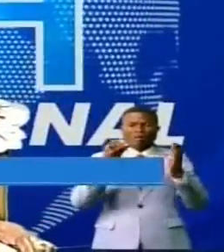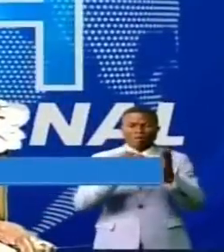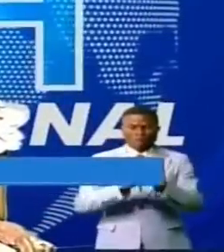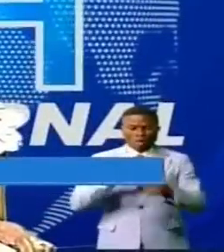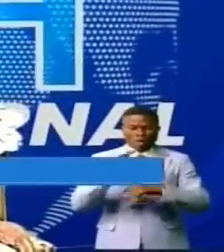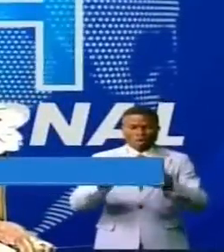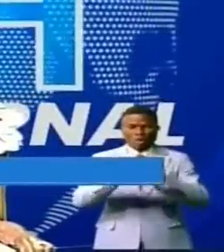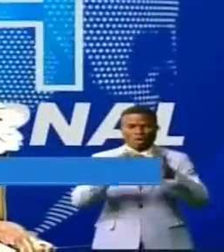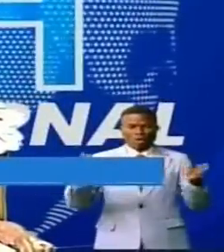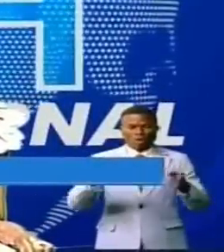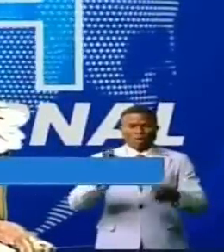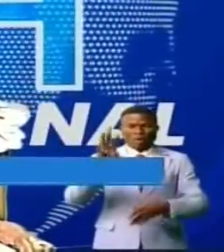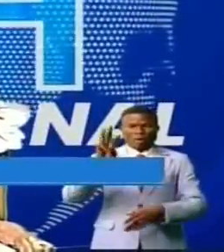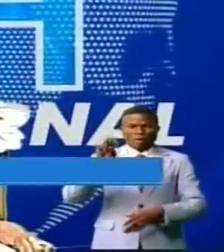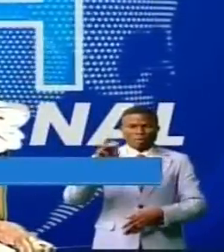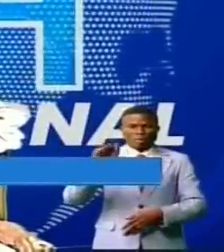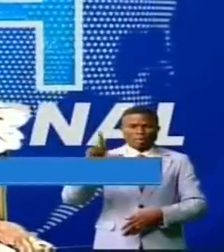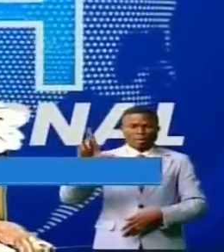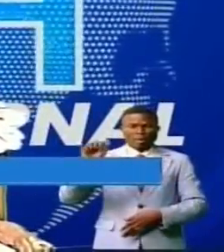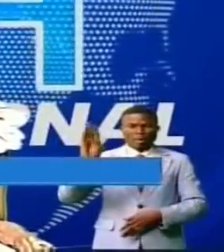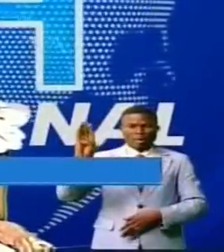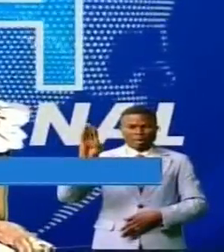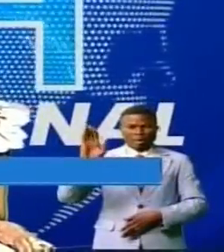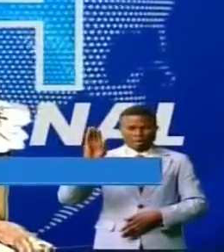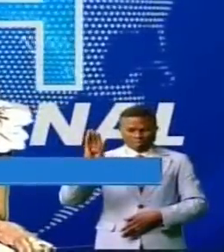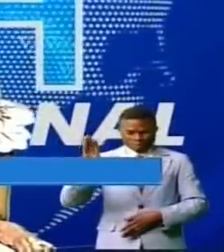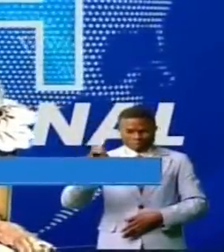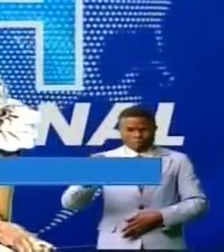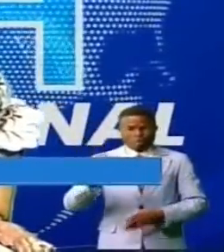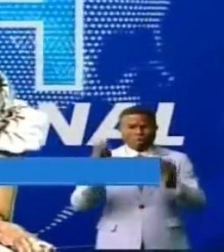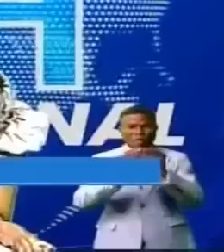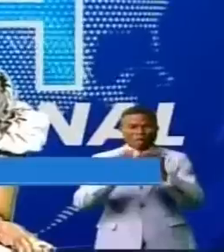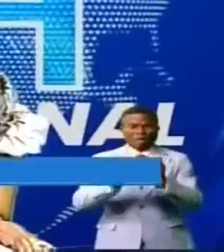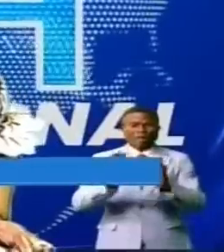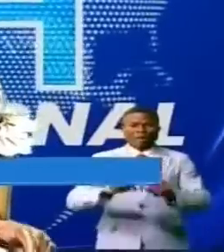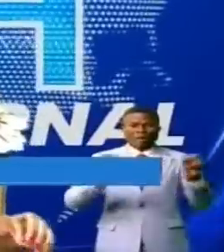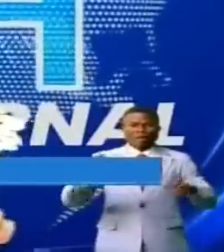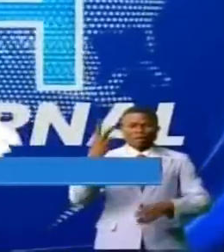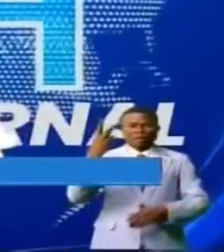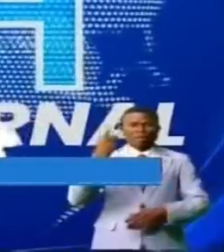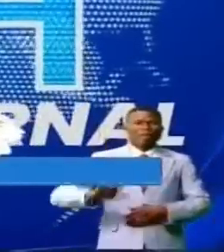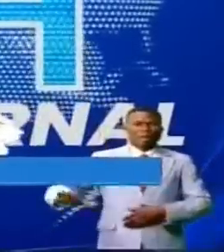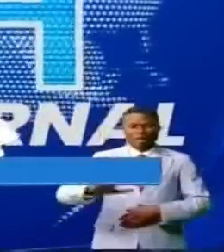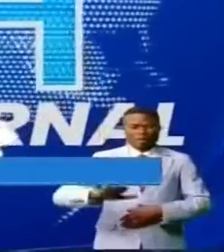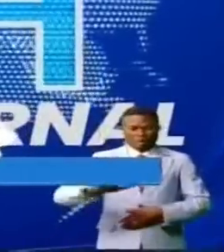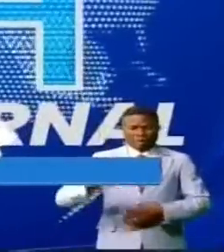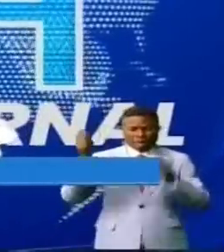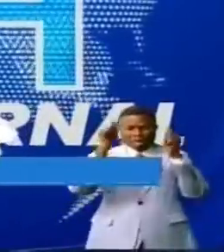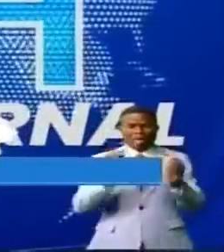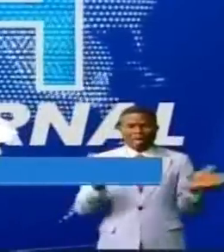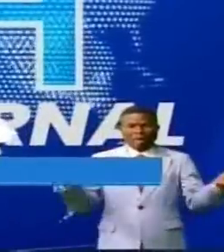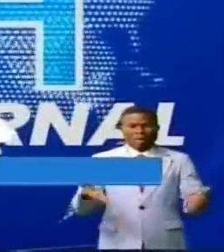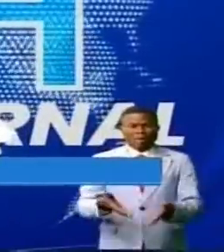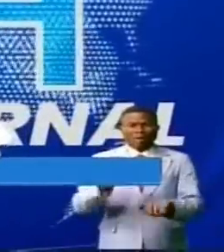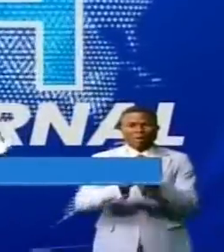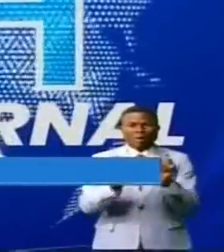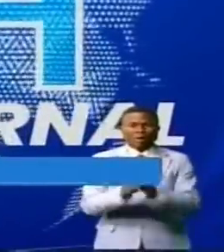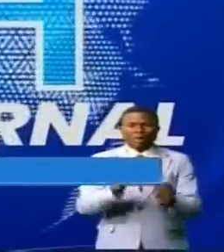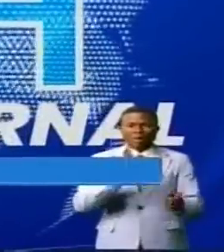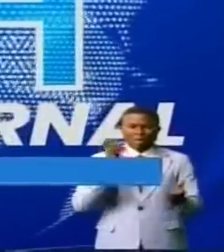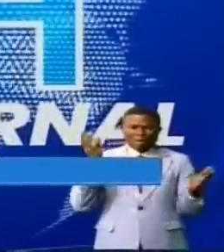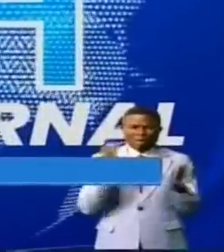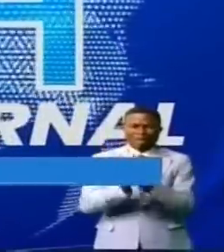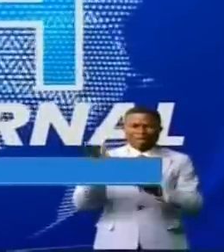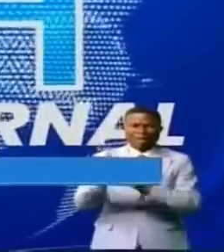ce vendredi à Malabo en Guinée équatoriale du sommet des chefs d'État. 52 pays africains y participent pour aborder les questions qui